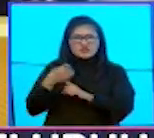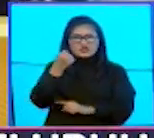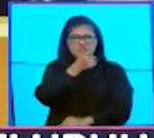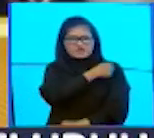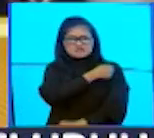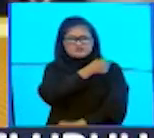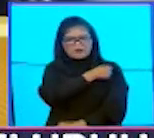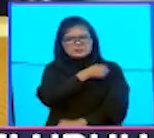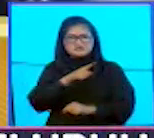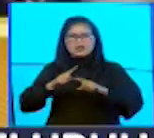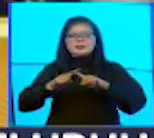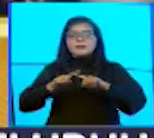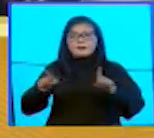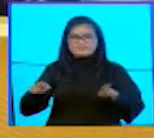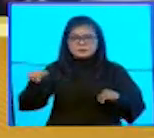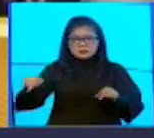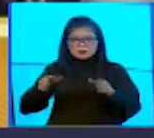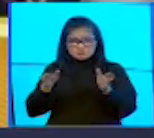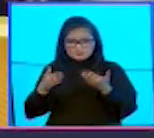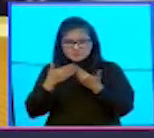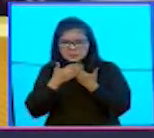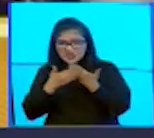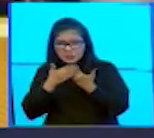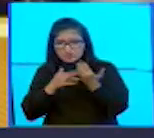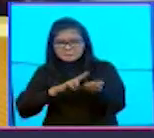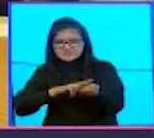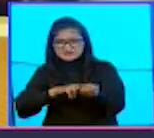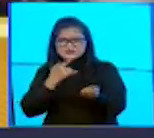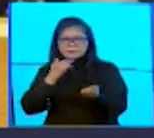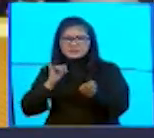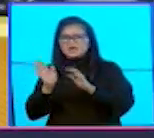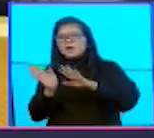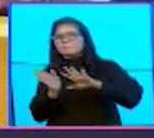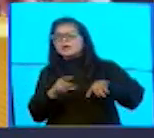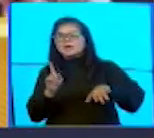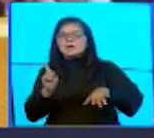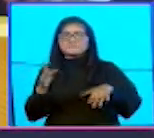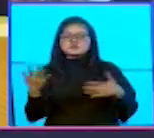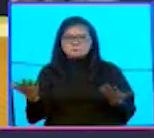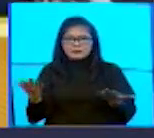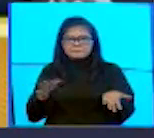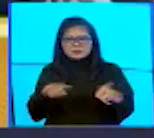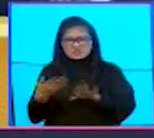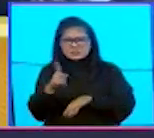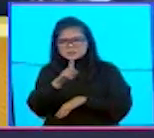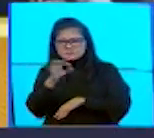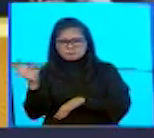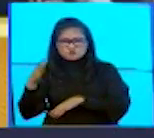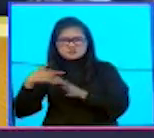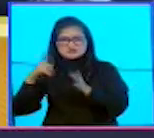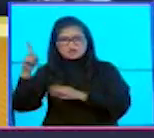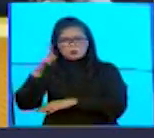jangan diabaikan karena kematiannya tinggi sekali, masih di atas 1.000. Vaksin terus jalan, targetnya 2 atau 3